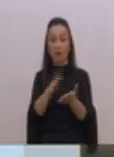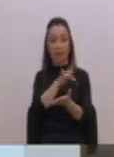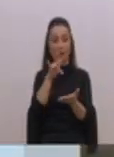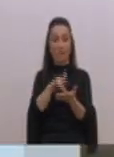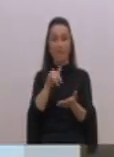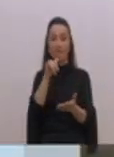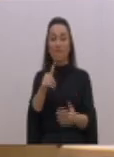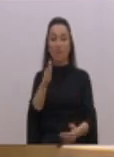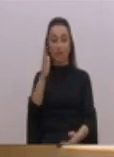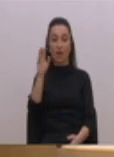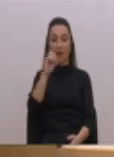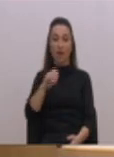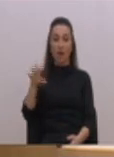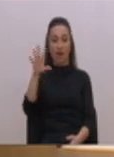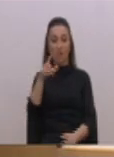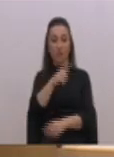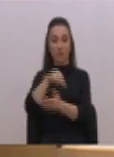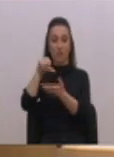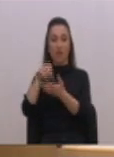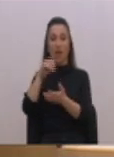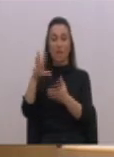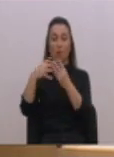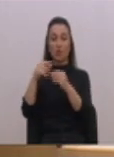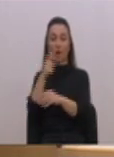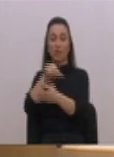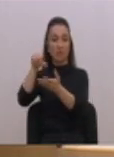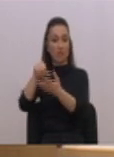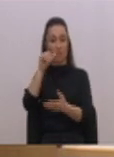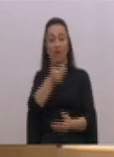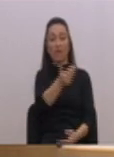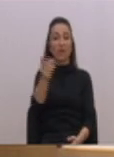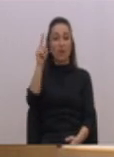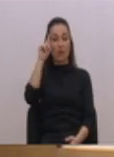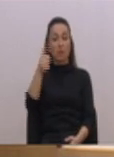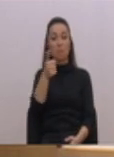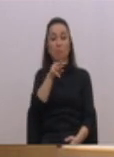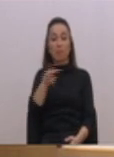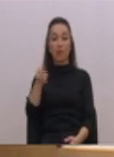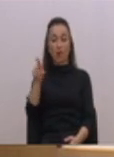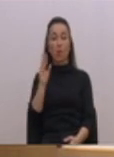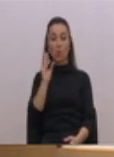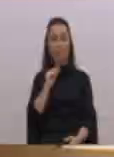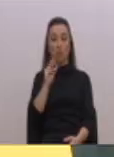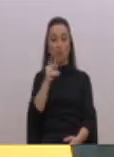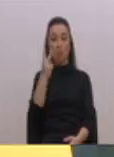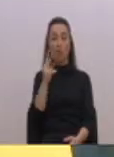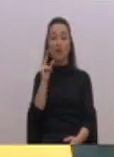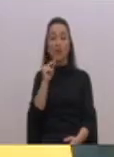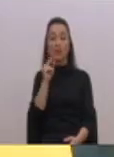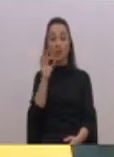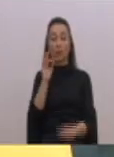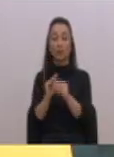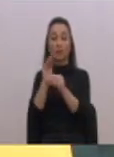ქვეყანა ვერ გახდება ევროკავშირის წევრი და ევროპული ოჯახის წევრი. თქვენ ხო იცით, რომ პრემიერ-მინისტრი, როდესაც ორნიშნა ეკონომიკურ